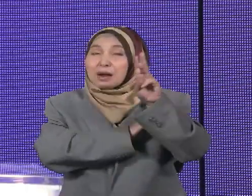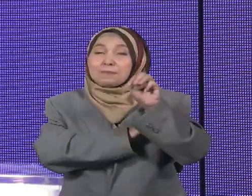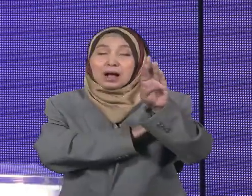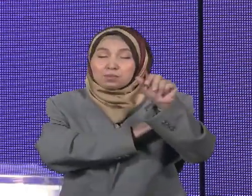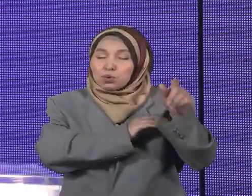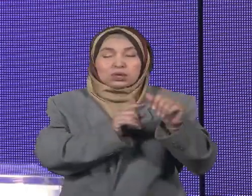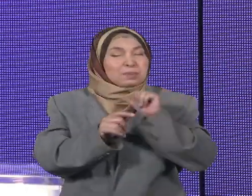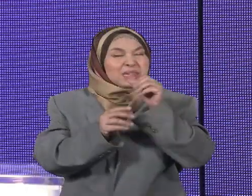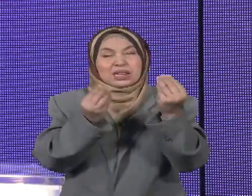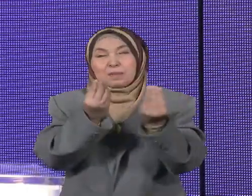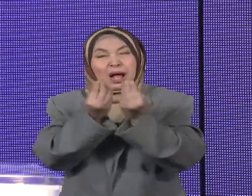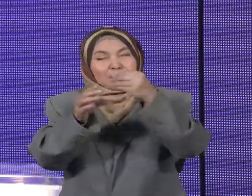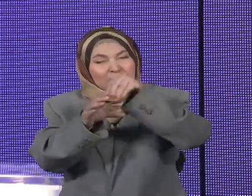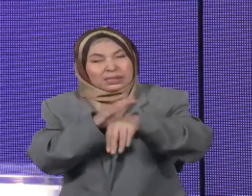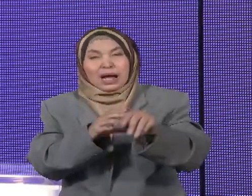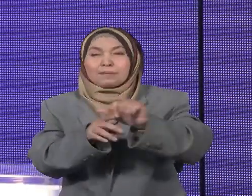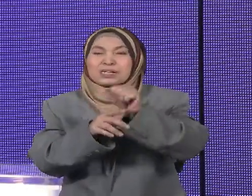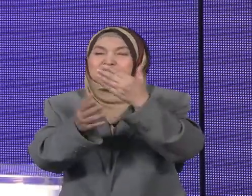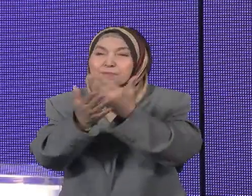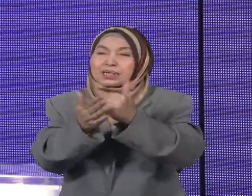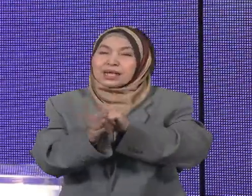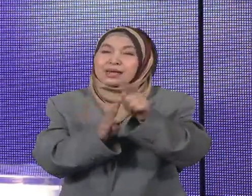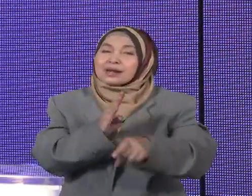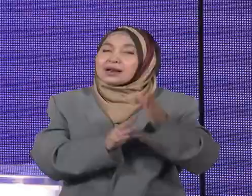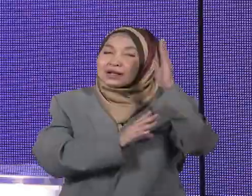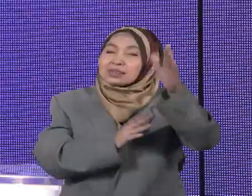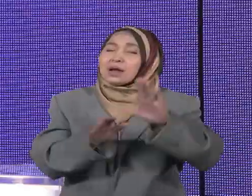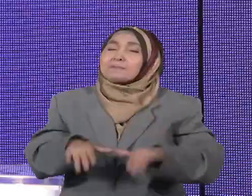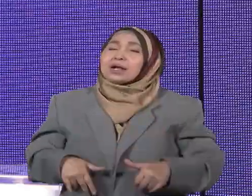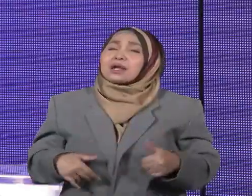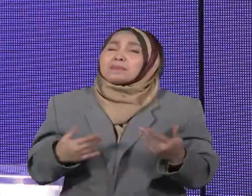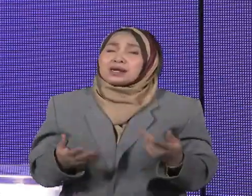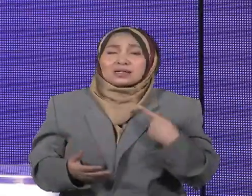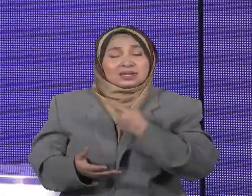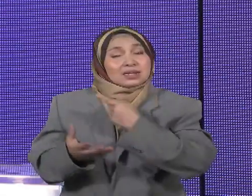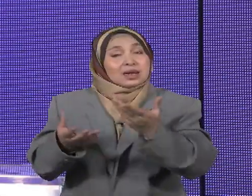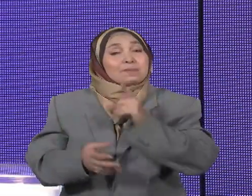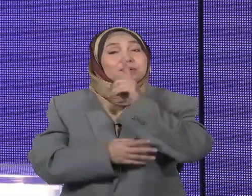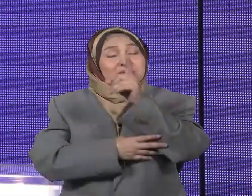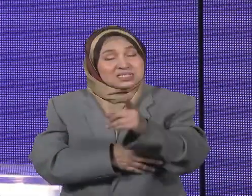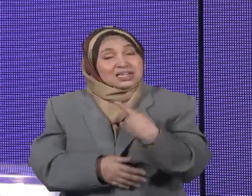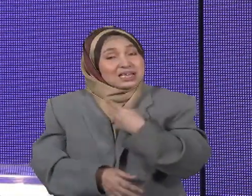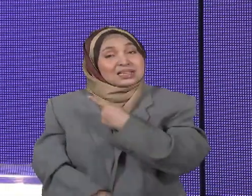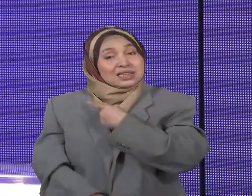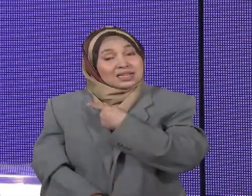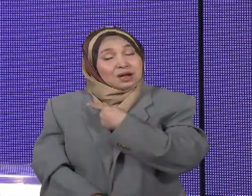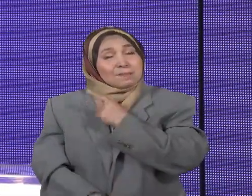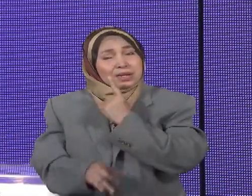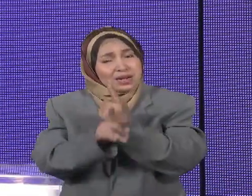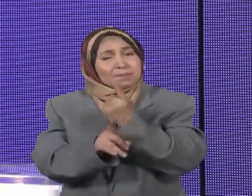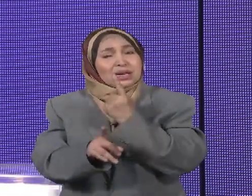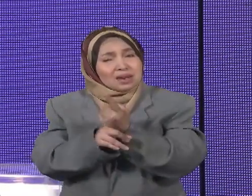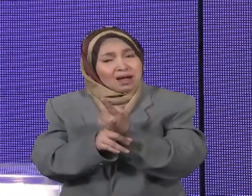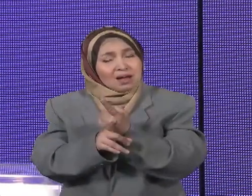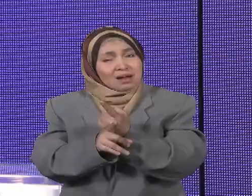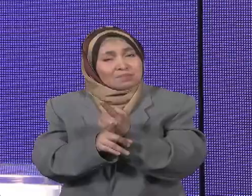dikira sebagai amal apabila sampai di akhirat nanti. Jadi bagaimana kita nak memastikan kita ini